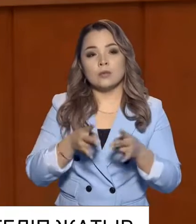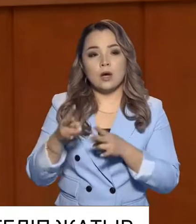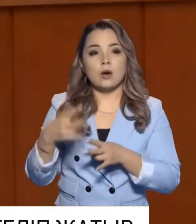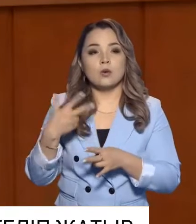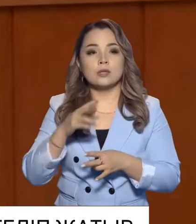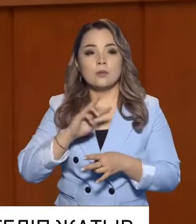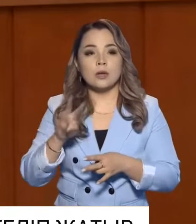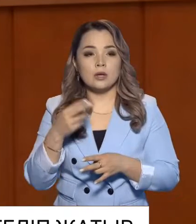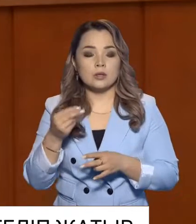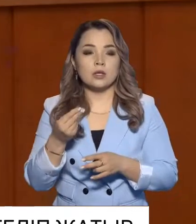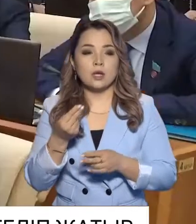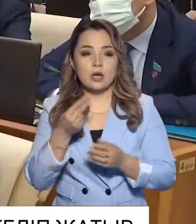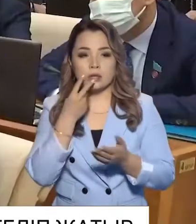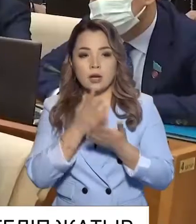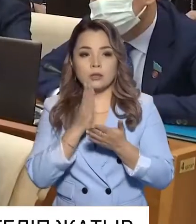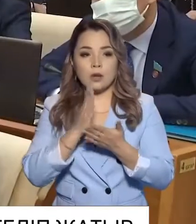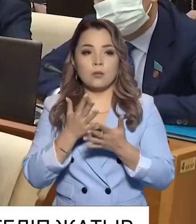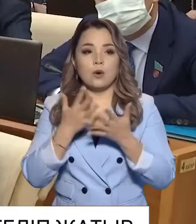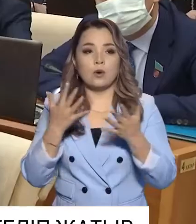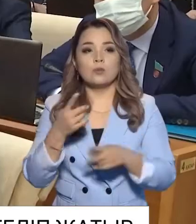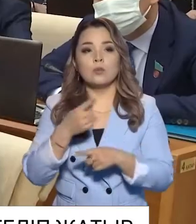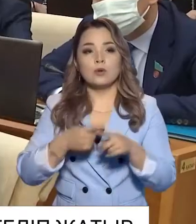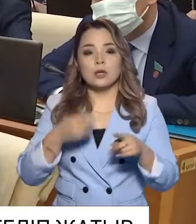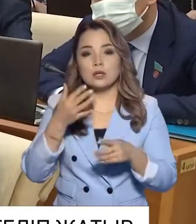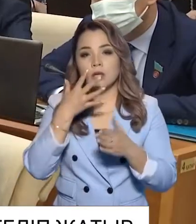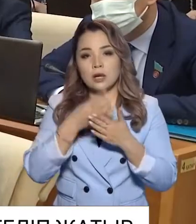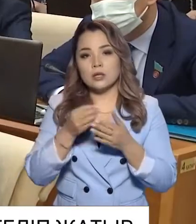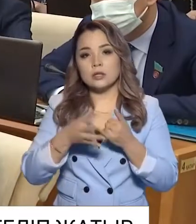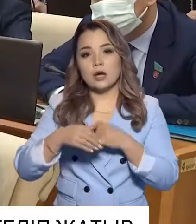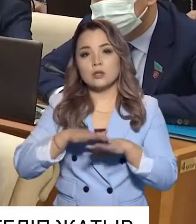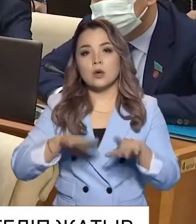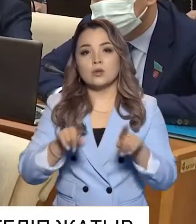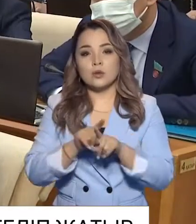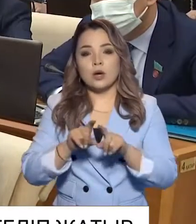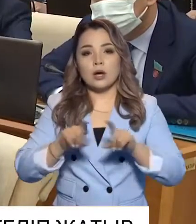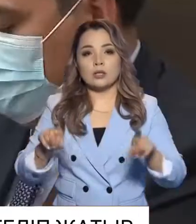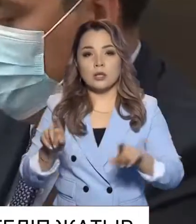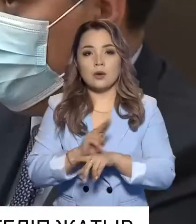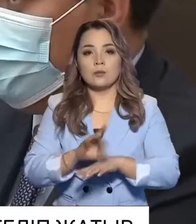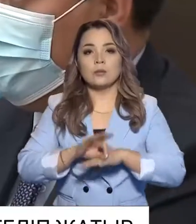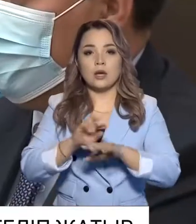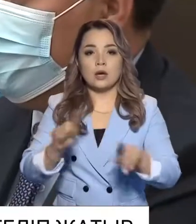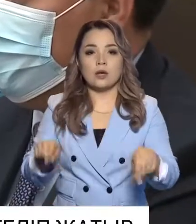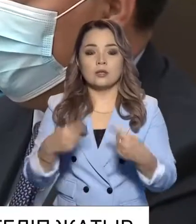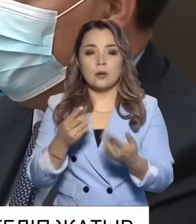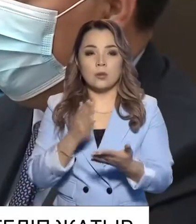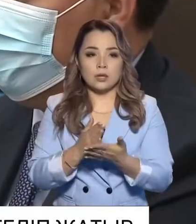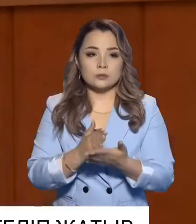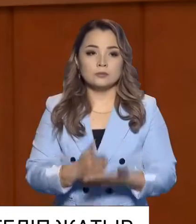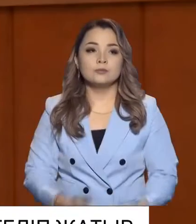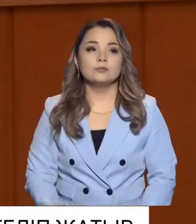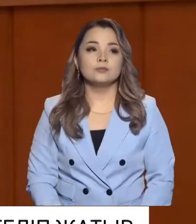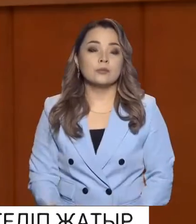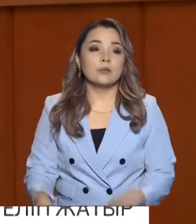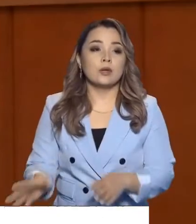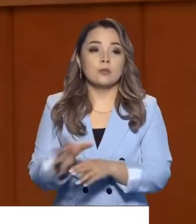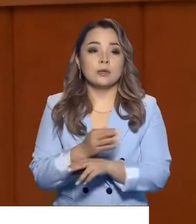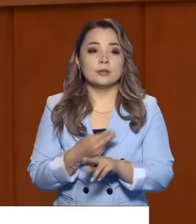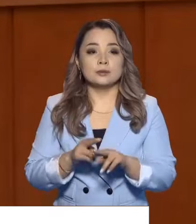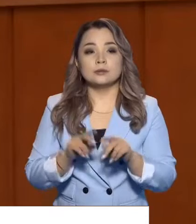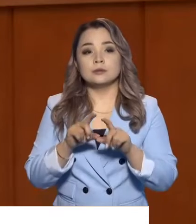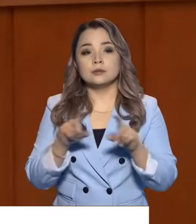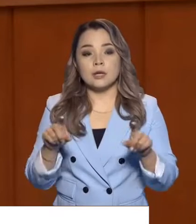миллиард теңге. Қаржының басым бөлігі жергілікті әкімдіктерден бөлініп, ғимараттар қалпына келтіріліп жатыр. Барлық